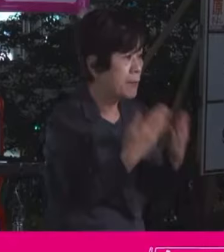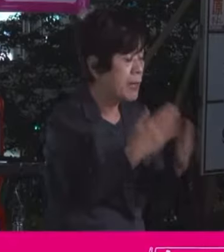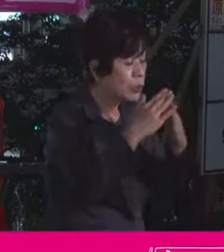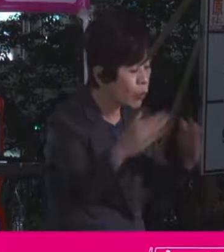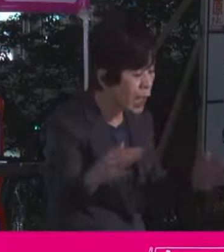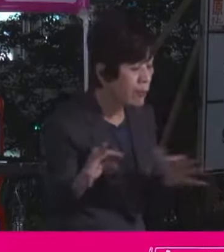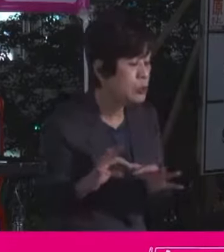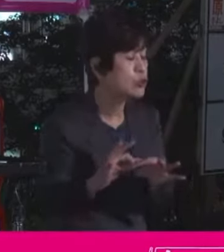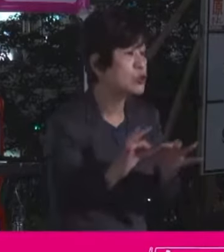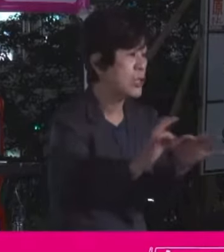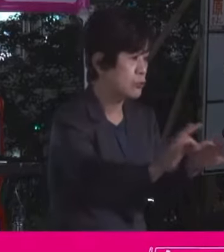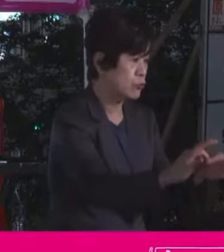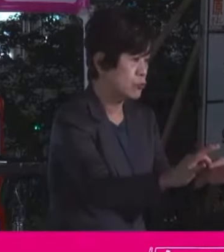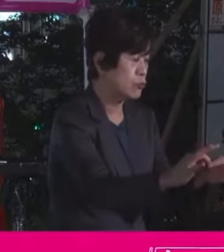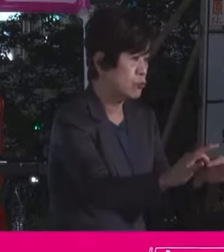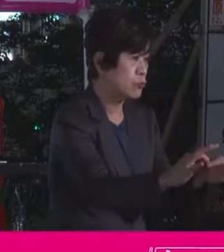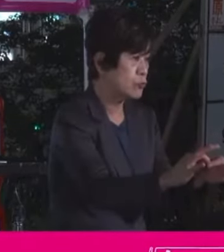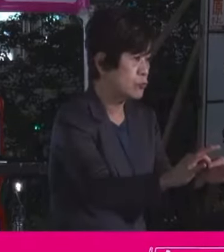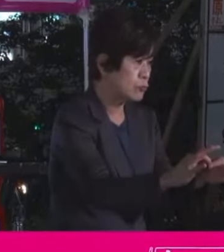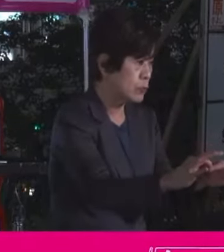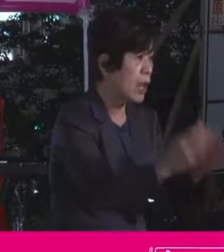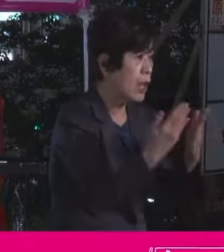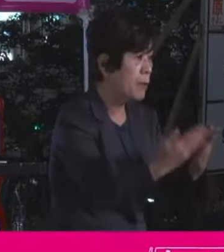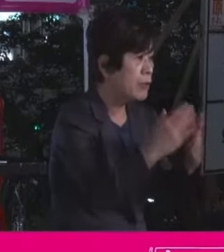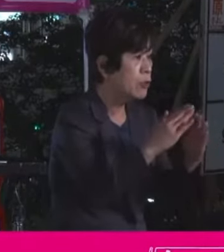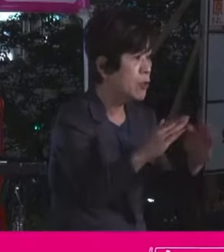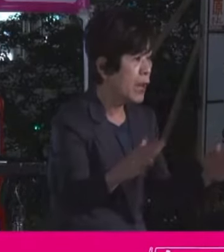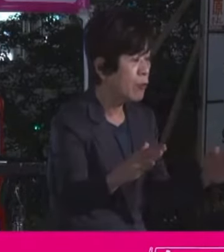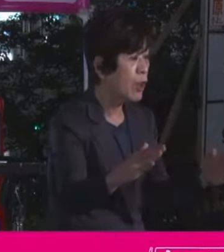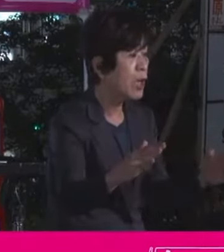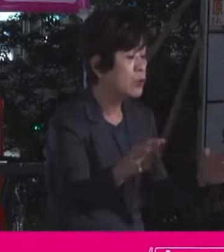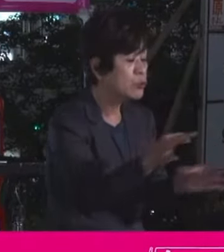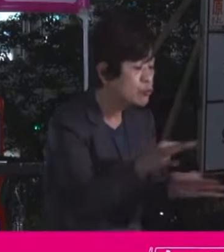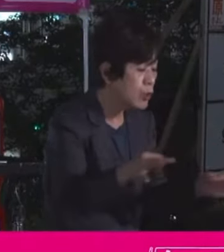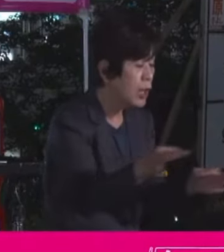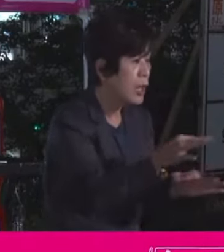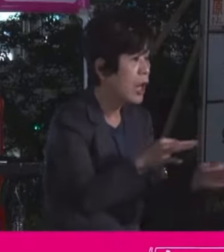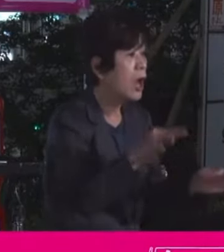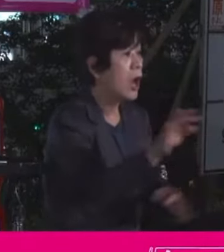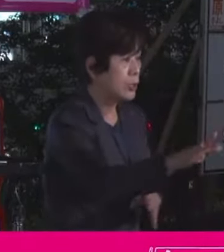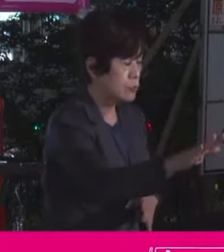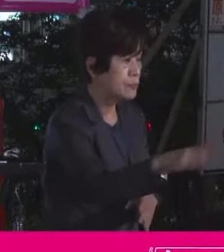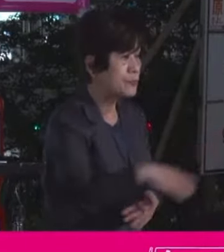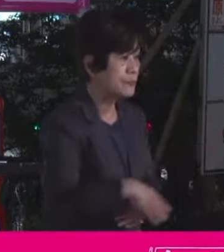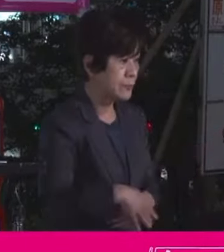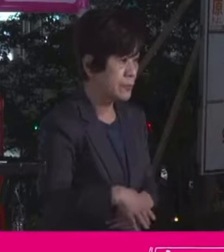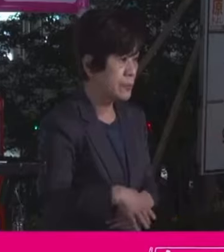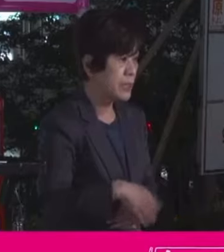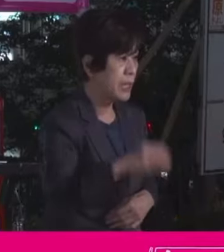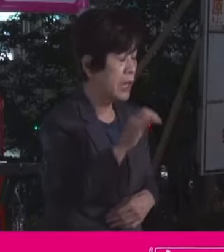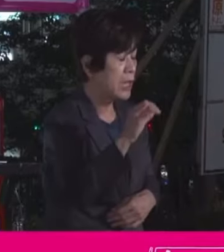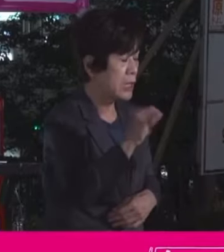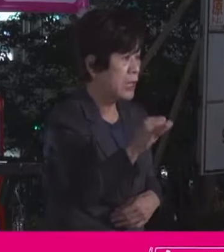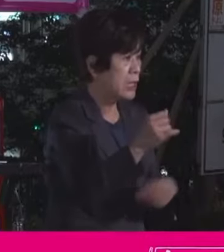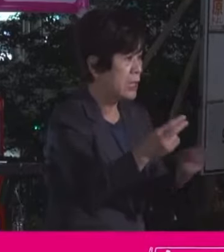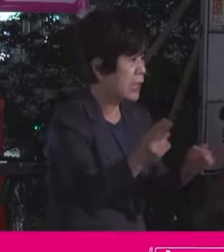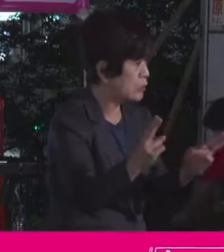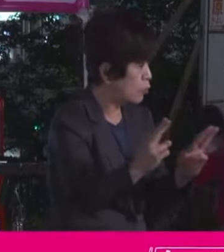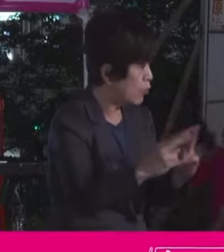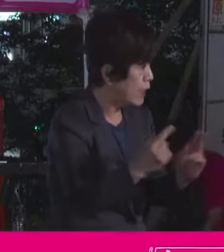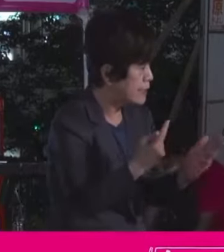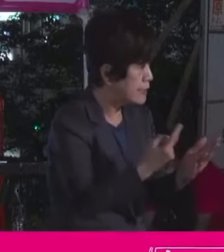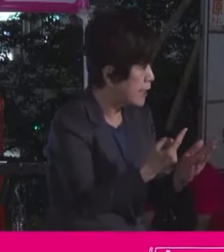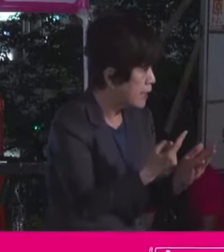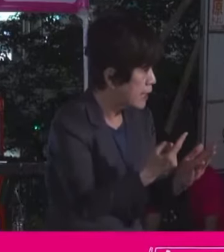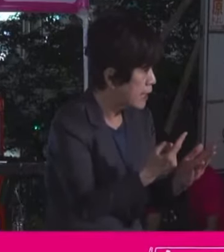続け、超党派の勉強会もずっと運営してたんです。これ野党が参加してくれない。